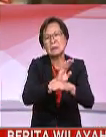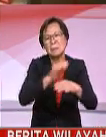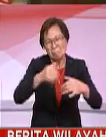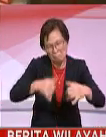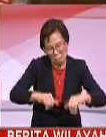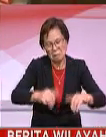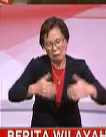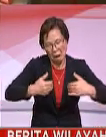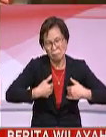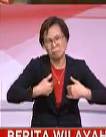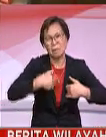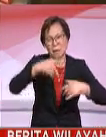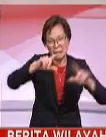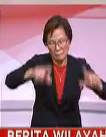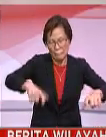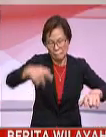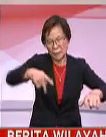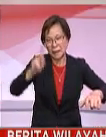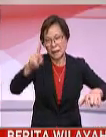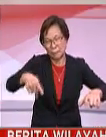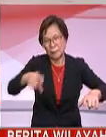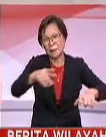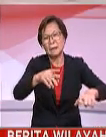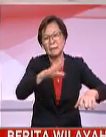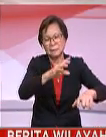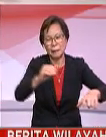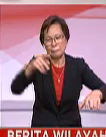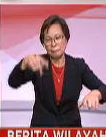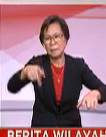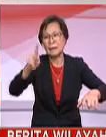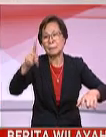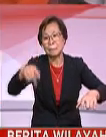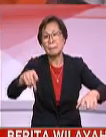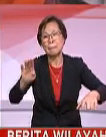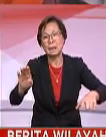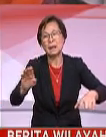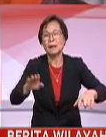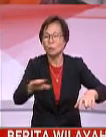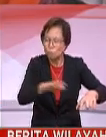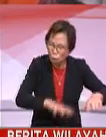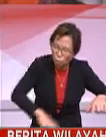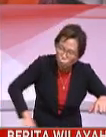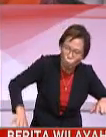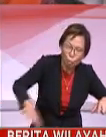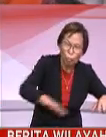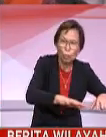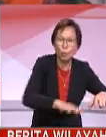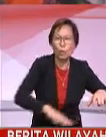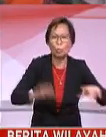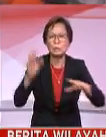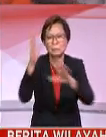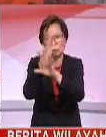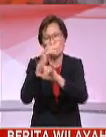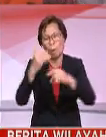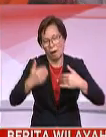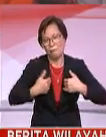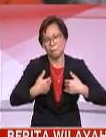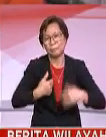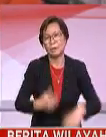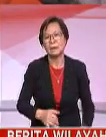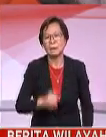dalam kawasan PKP bersyarat dan PKP pemulihan di seluruh negeri. saya boleh katakan bahawa